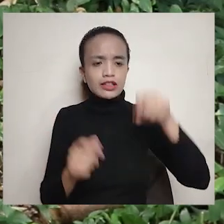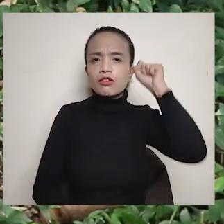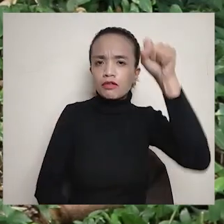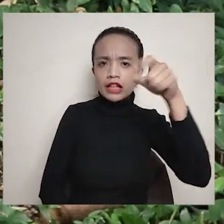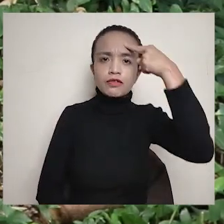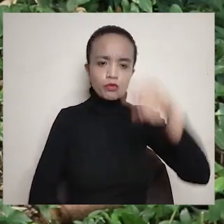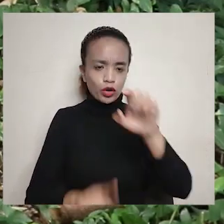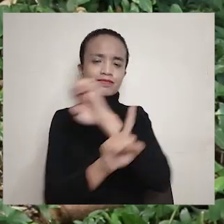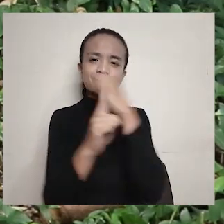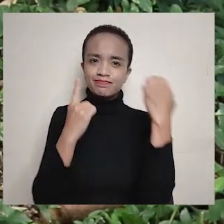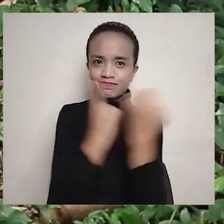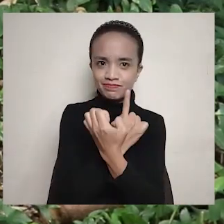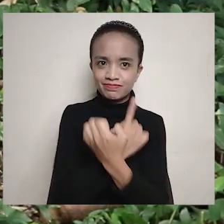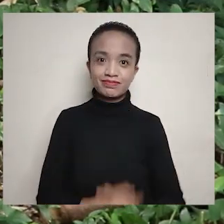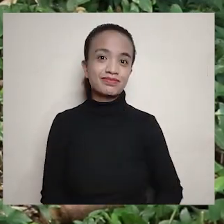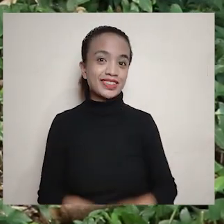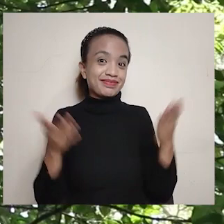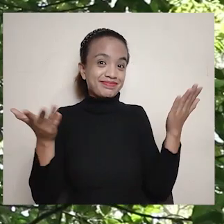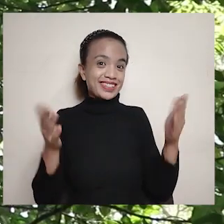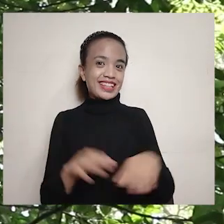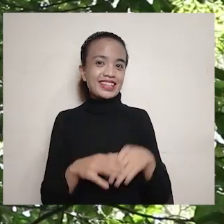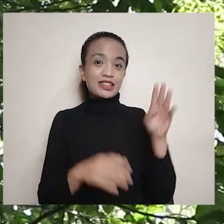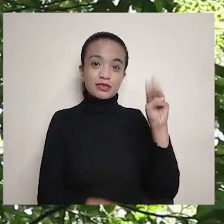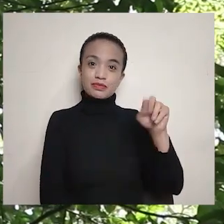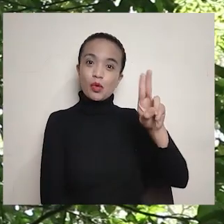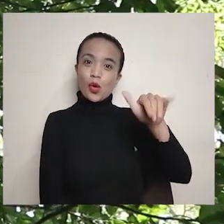kalikasan. Muyong!